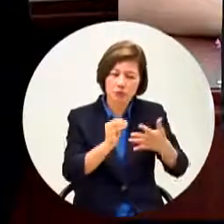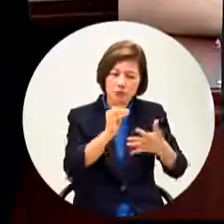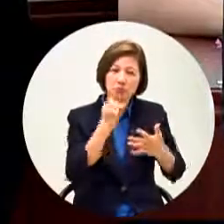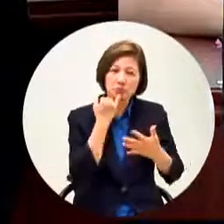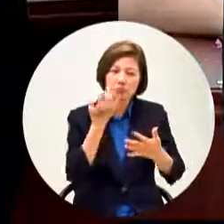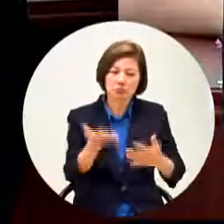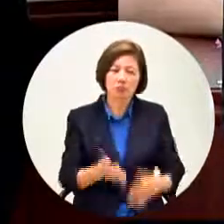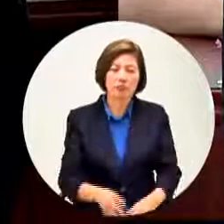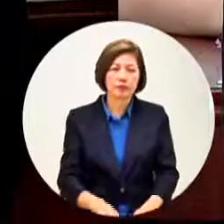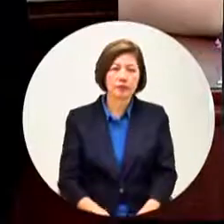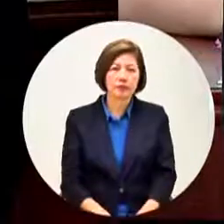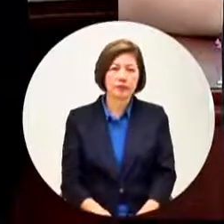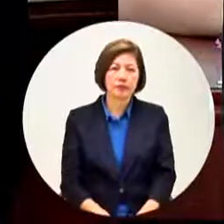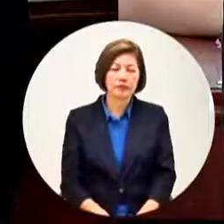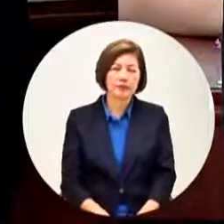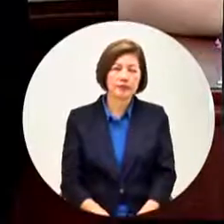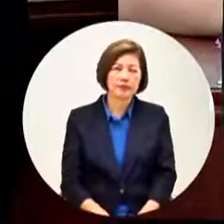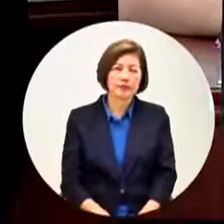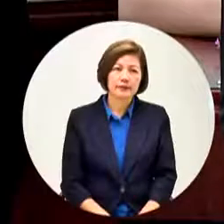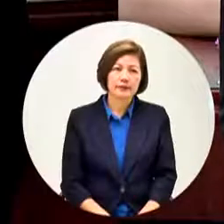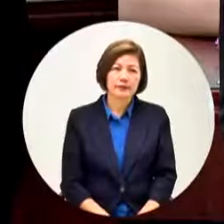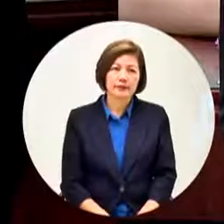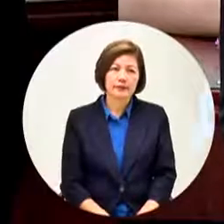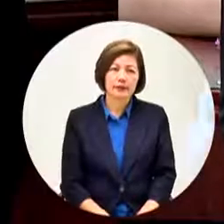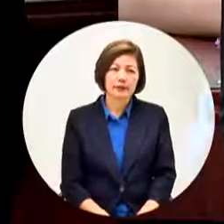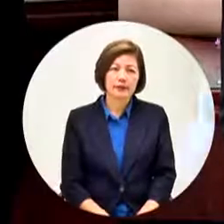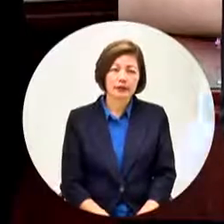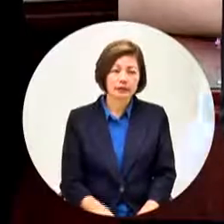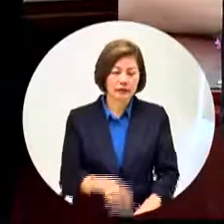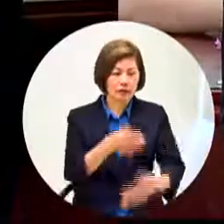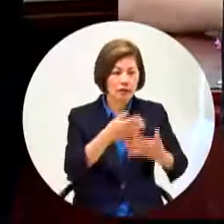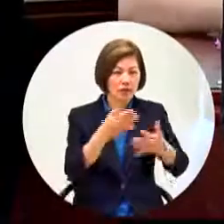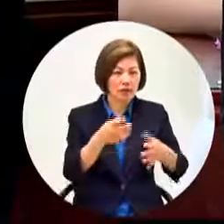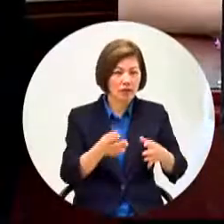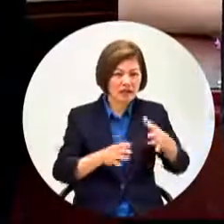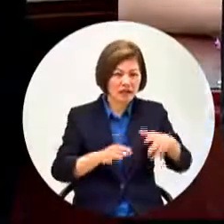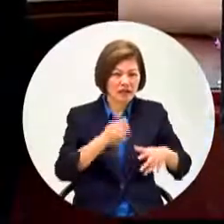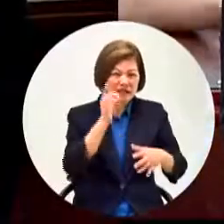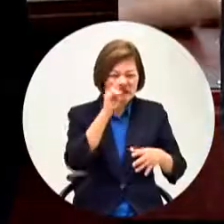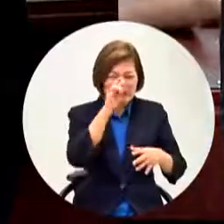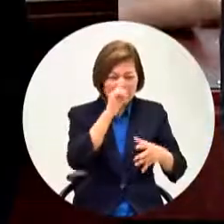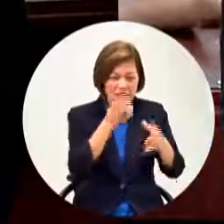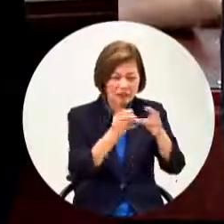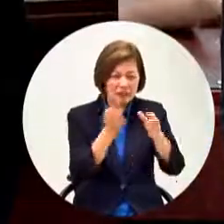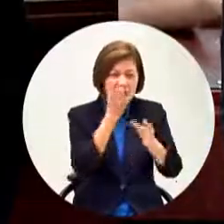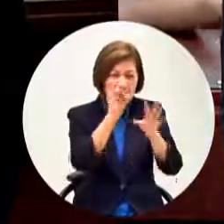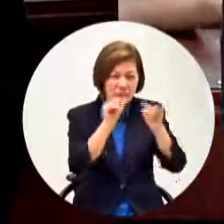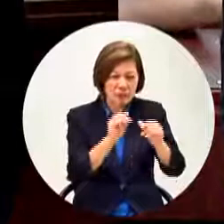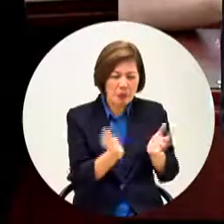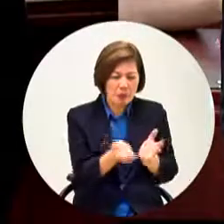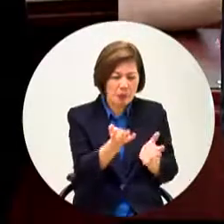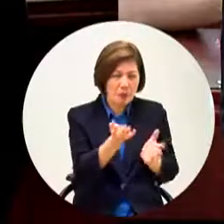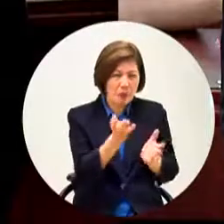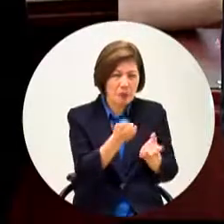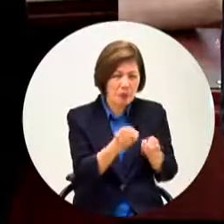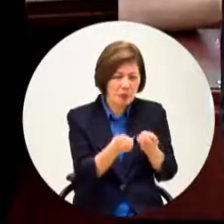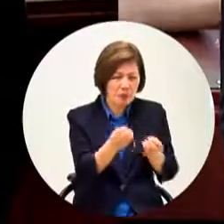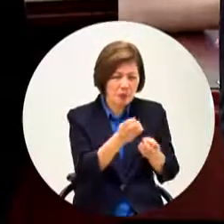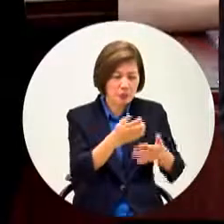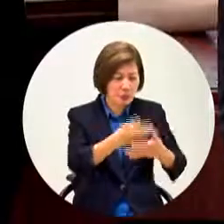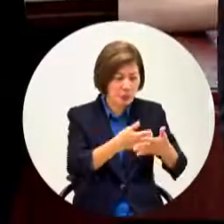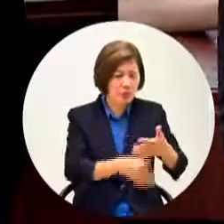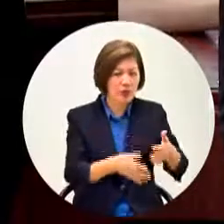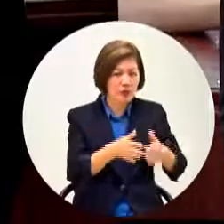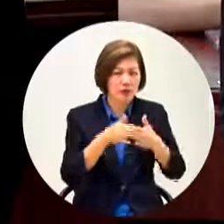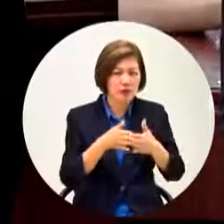按个减量啊个利用的目标，以我知影，哦，是毋是外